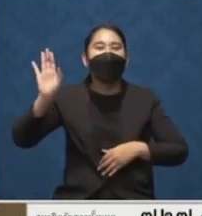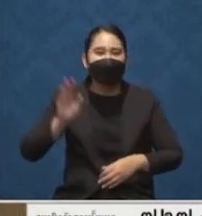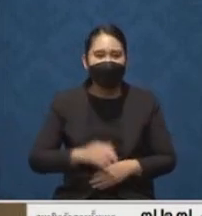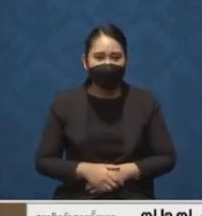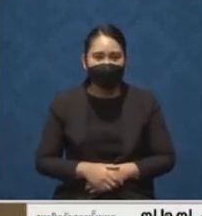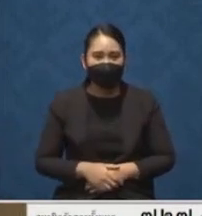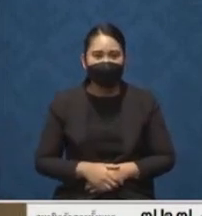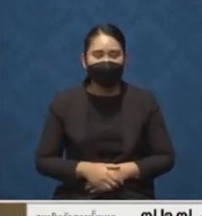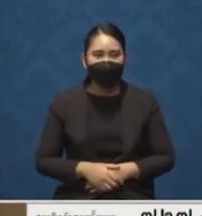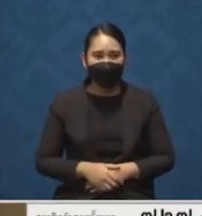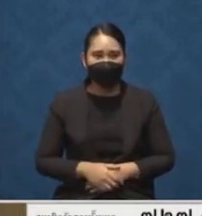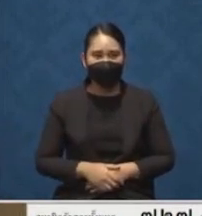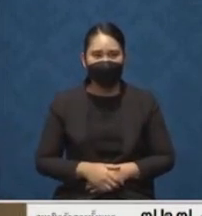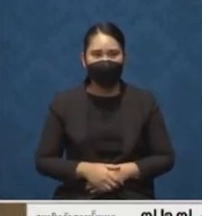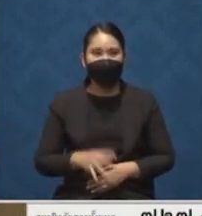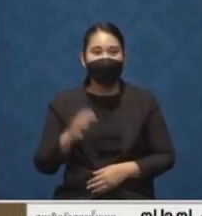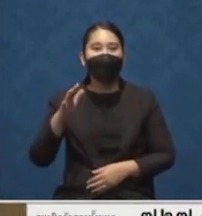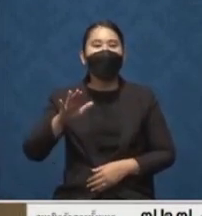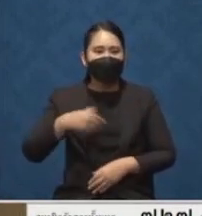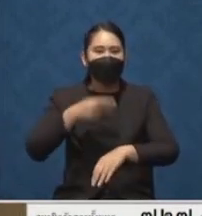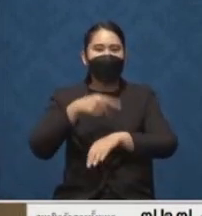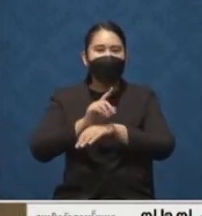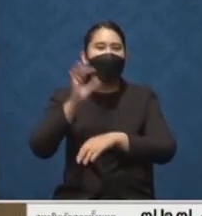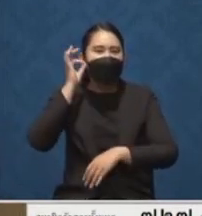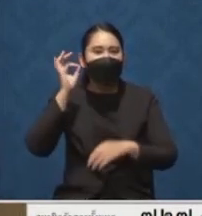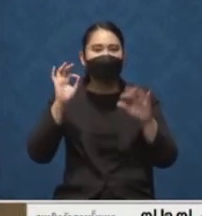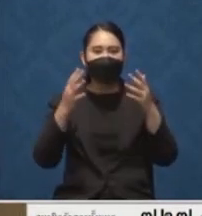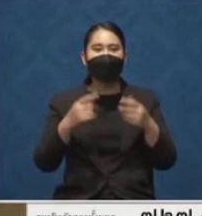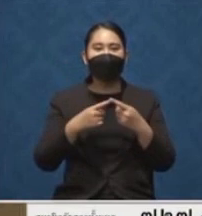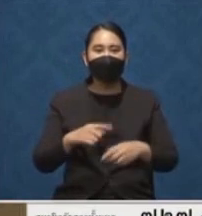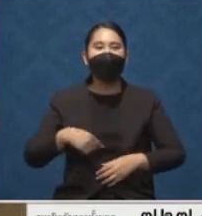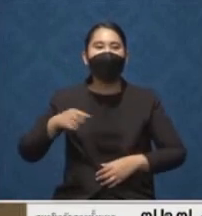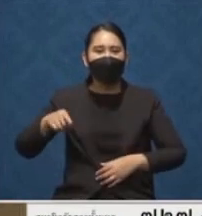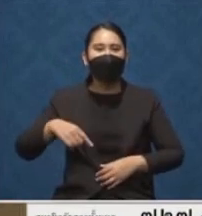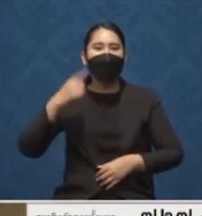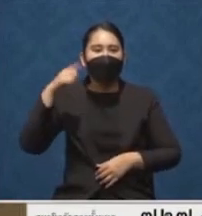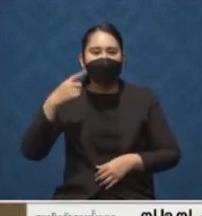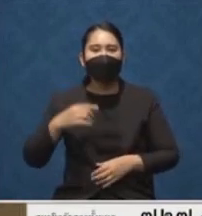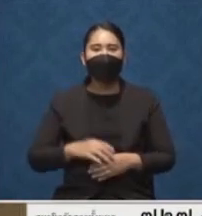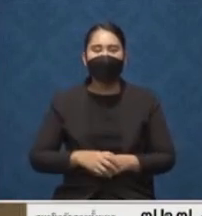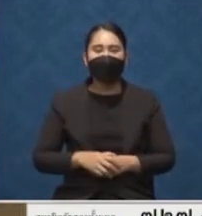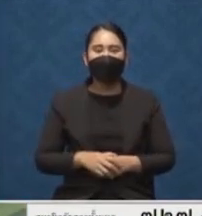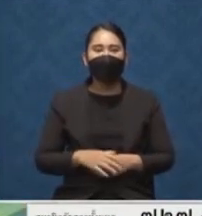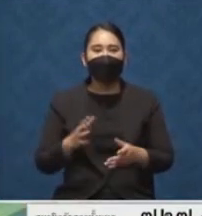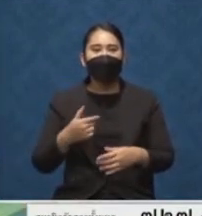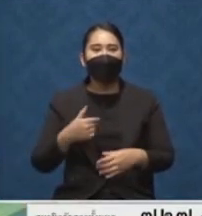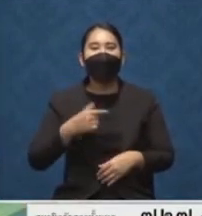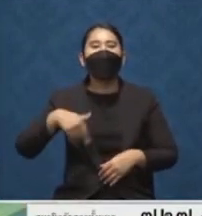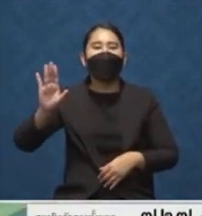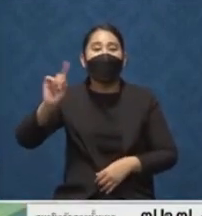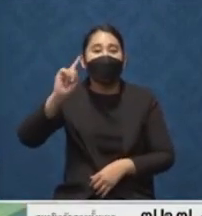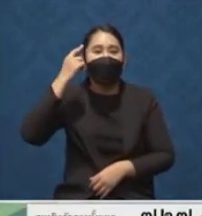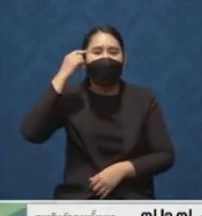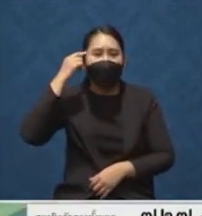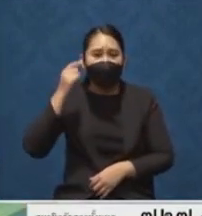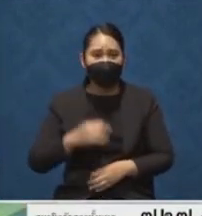ครับ ท่านไม่ได้ยินนะแต่ผมก็บอกว่าเขาพูดอยู่ให้เขาปฏิเสธดีครับว่าไม่พูด เขาไม่ปฏิเสธแล้วก็ไปไหนก็ไปแ